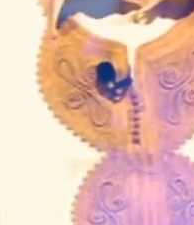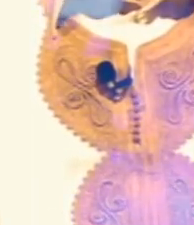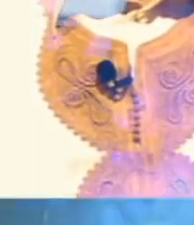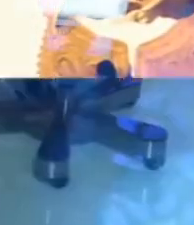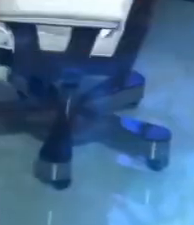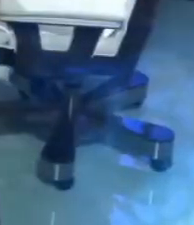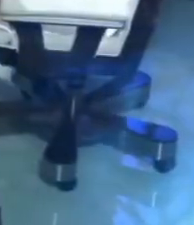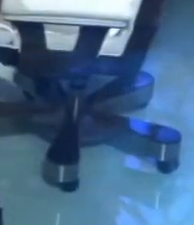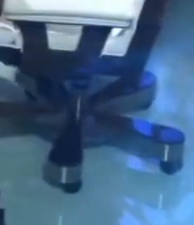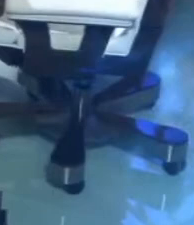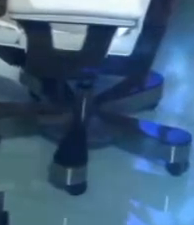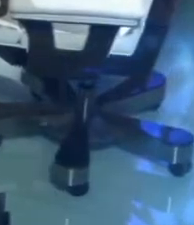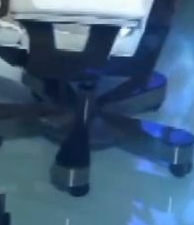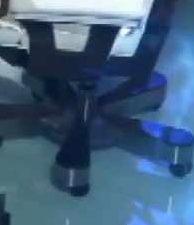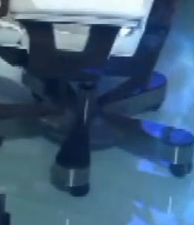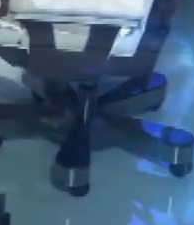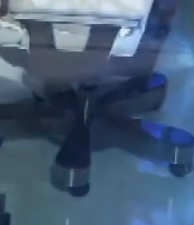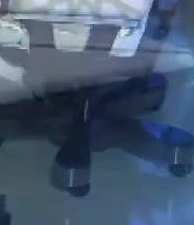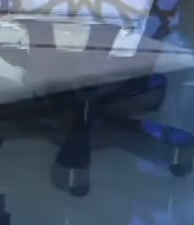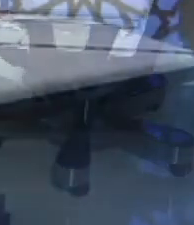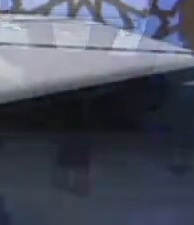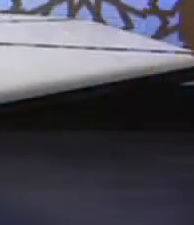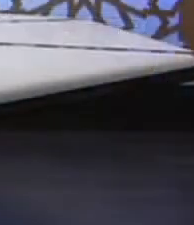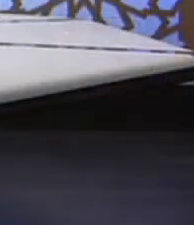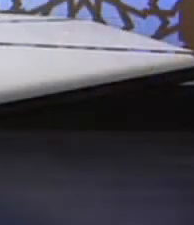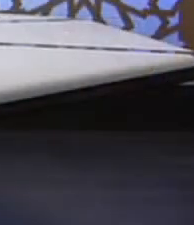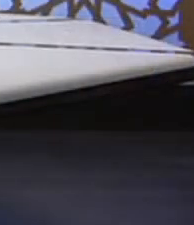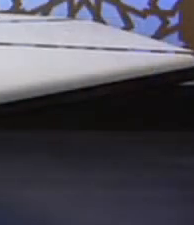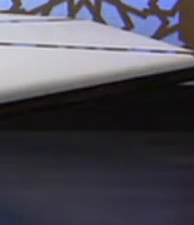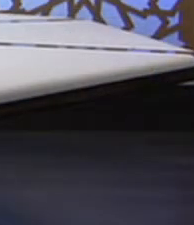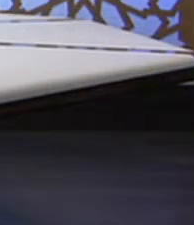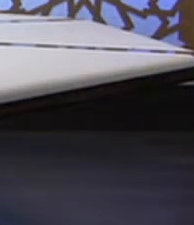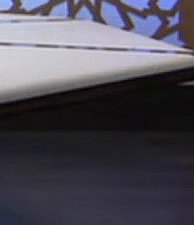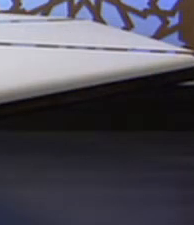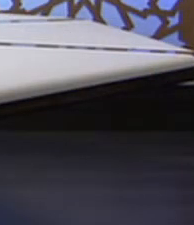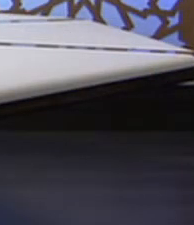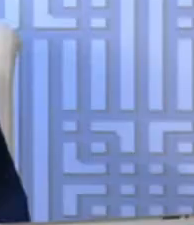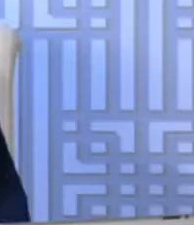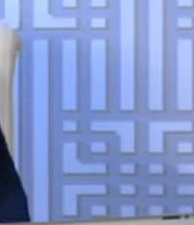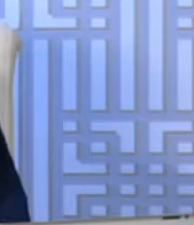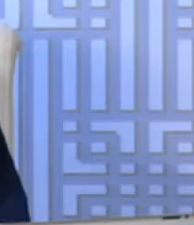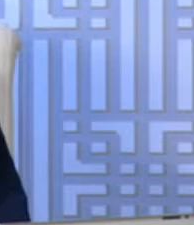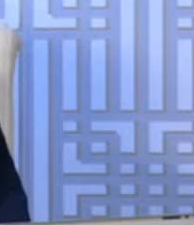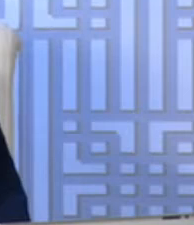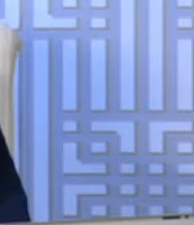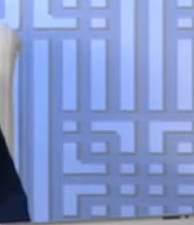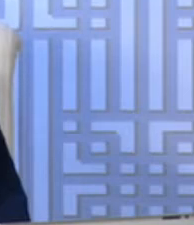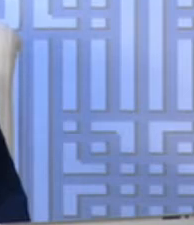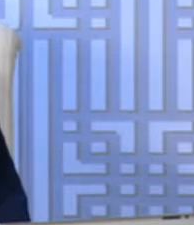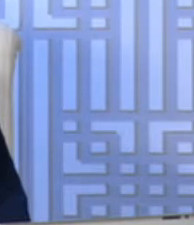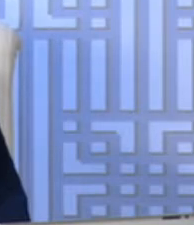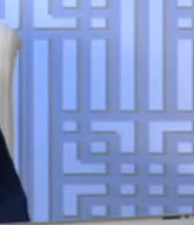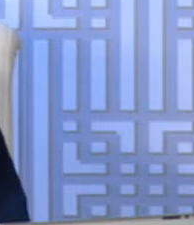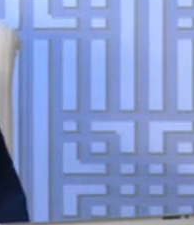الظلماء نورا. الغزير قرى ودورا نشاورهم. بسم